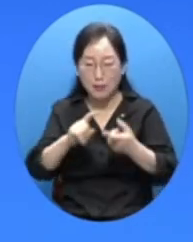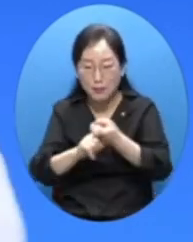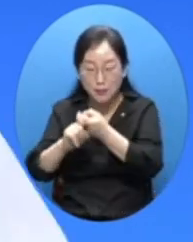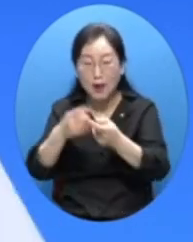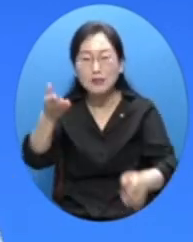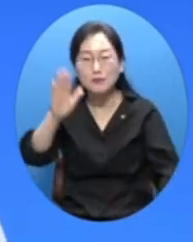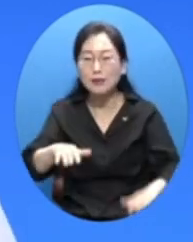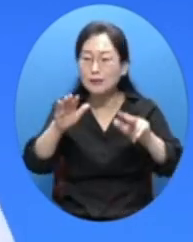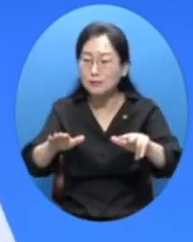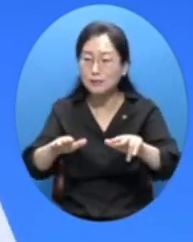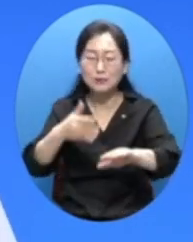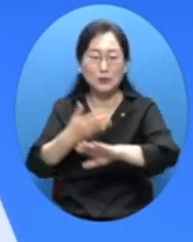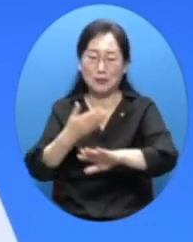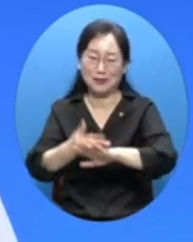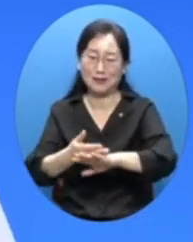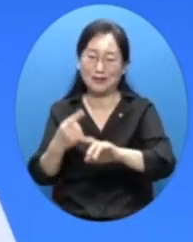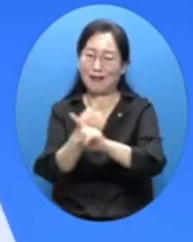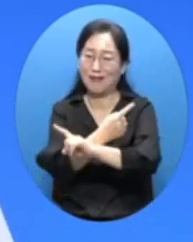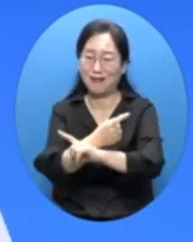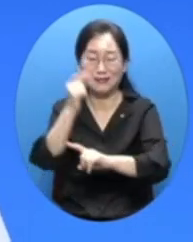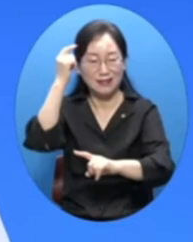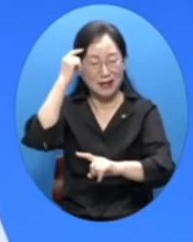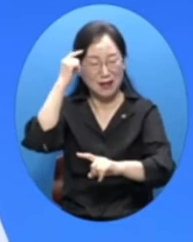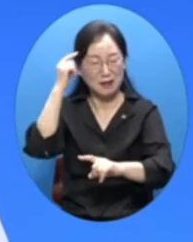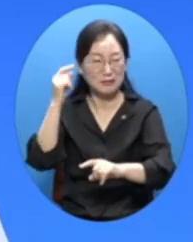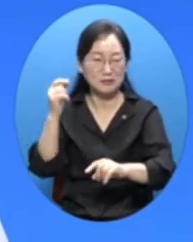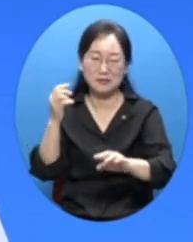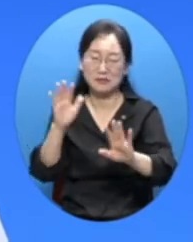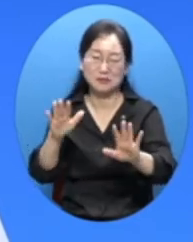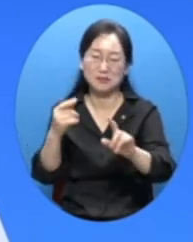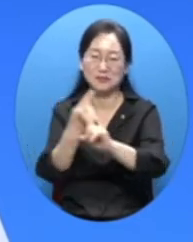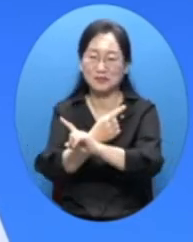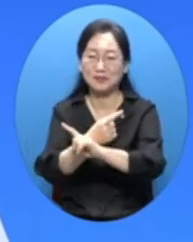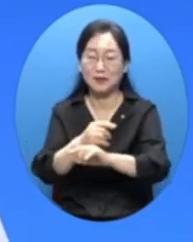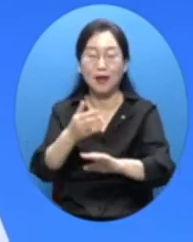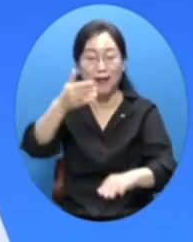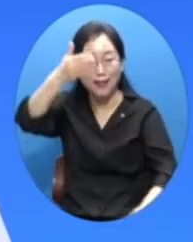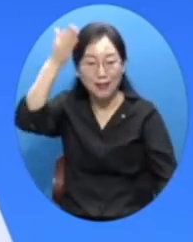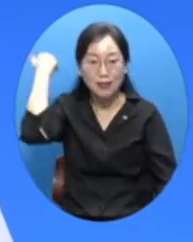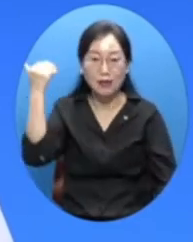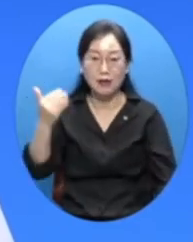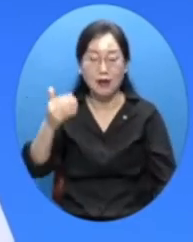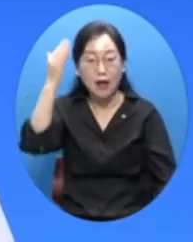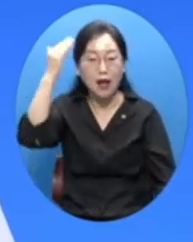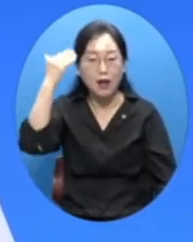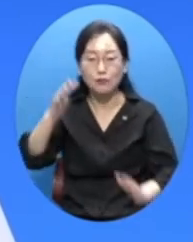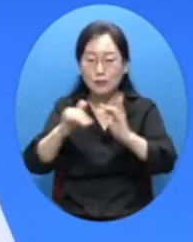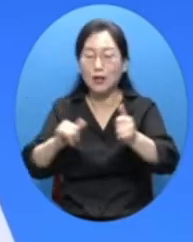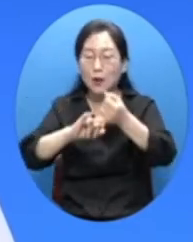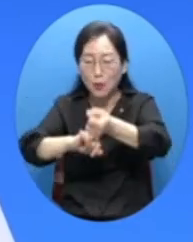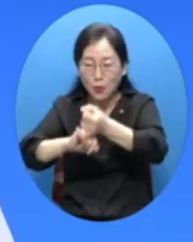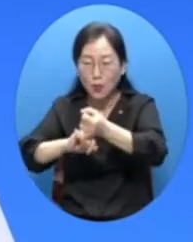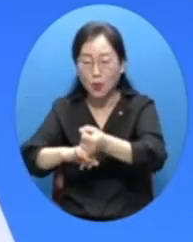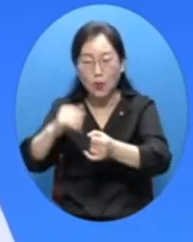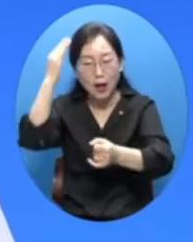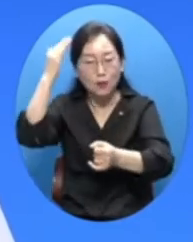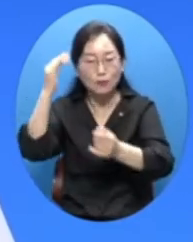뭐 다문화 시대가 됐으니까 그거는 개념이 사라졌습니다만은 그때는 꼭 우리 한국 사람 한국 사람만 결혼해야